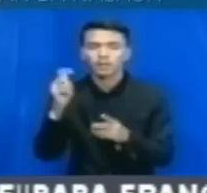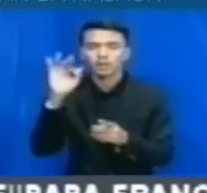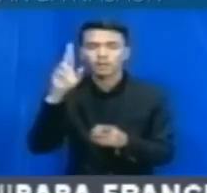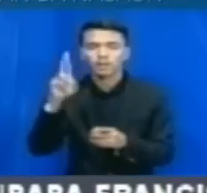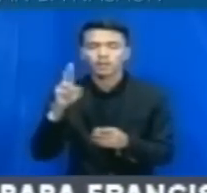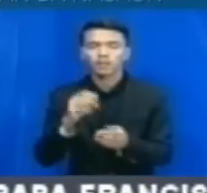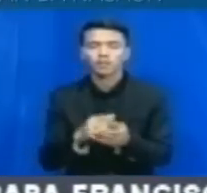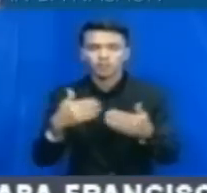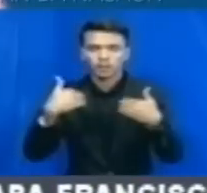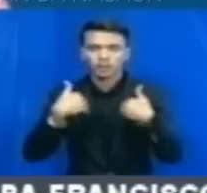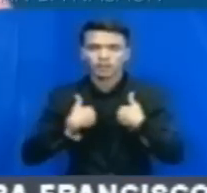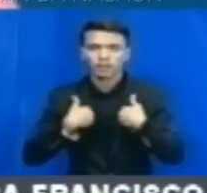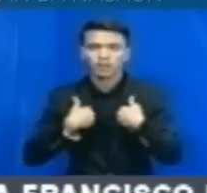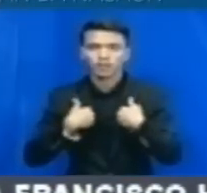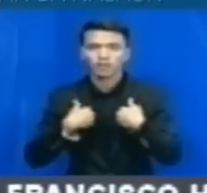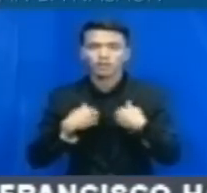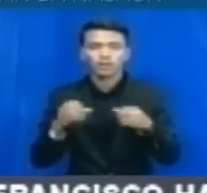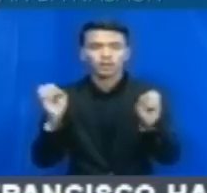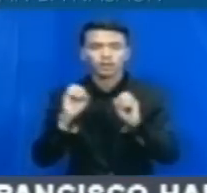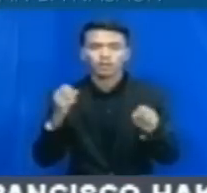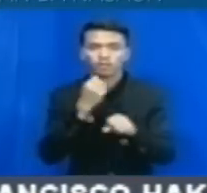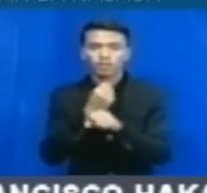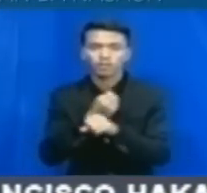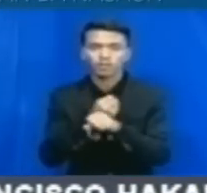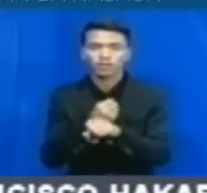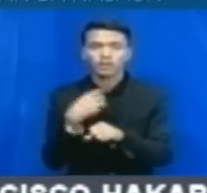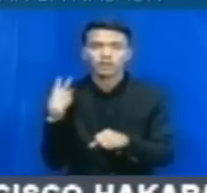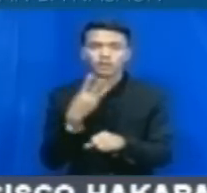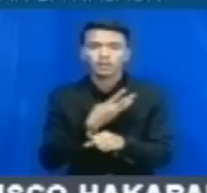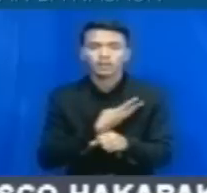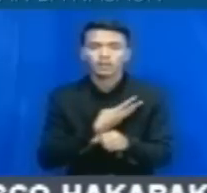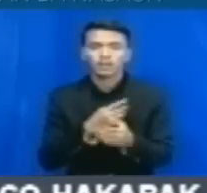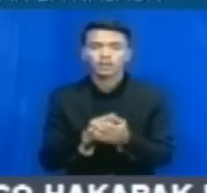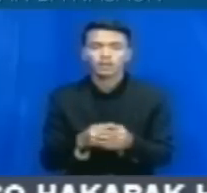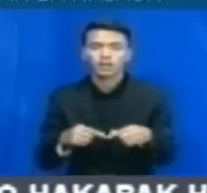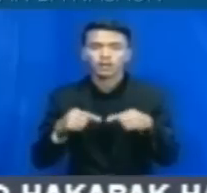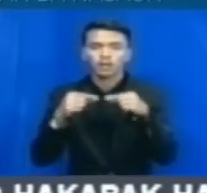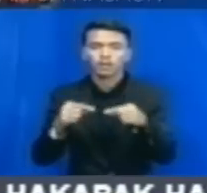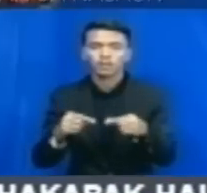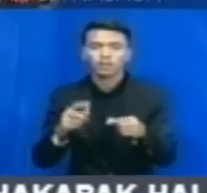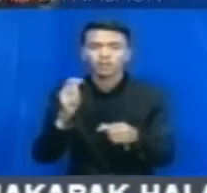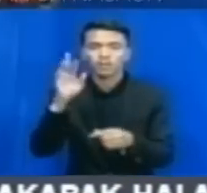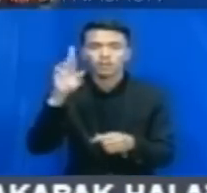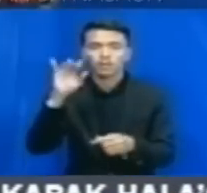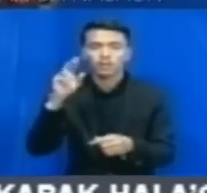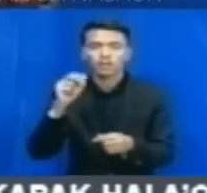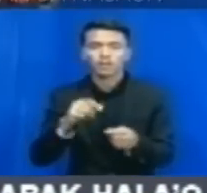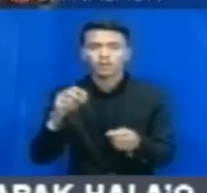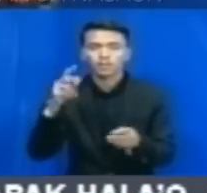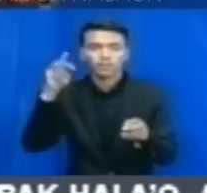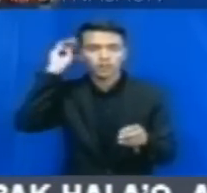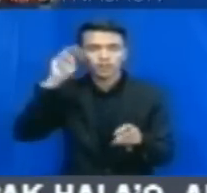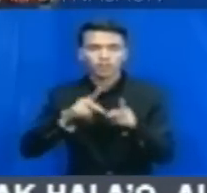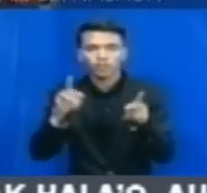provas ne sufisiente hela o provas ne ladun forte ita aplika prison preventiva basira depois minister publiko kontinua buka provas